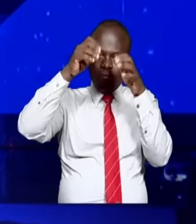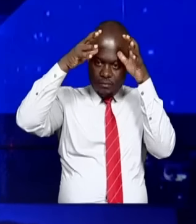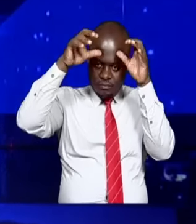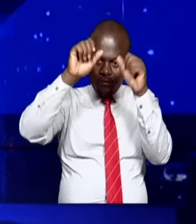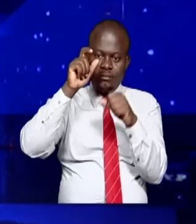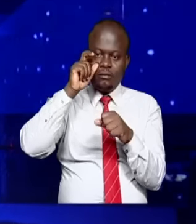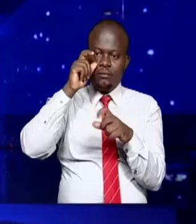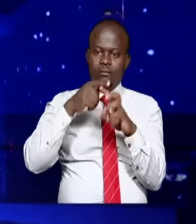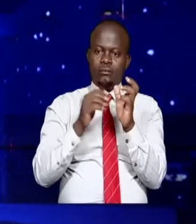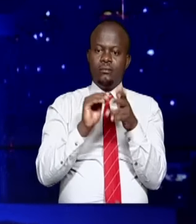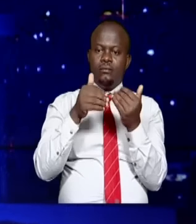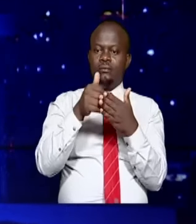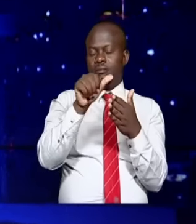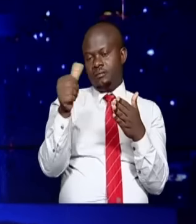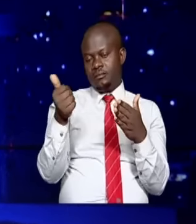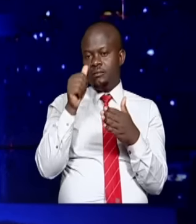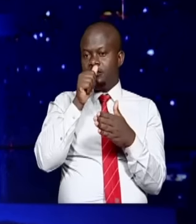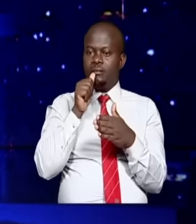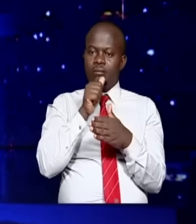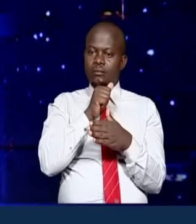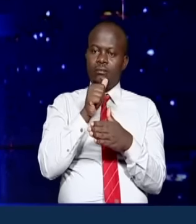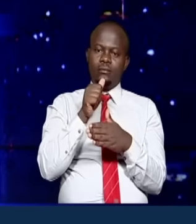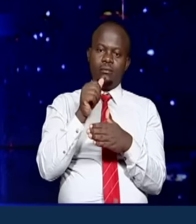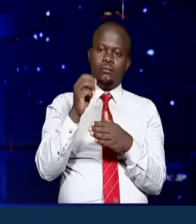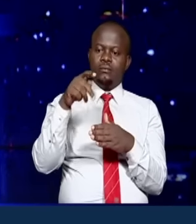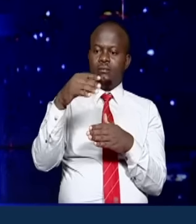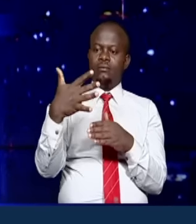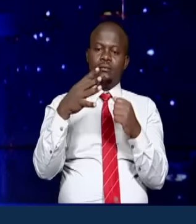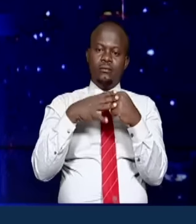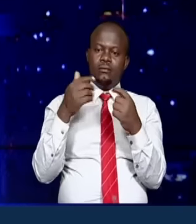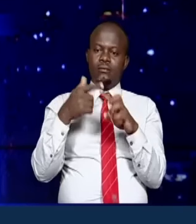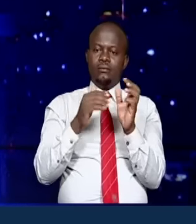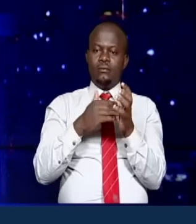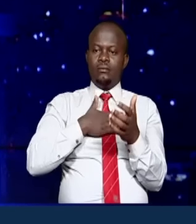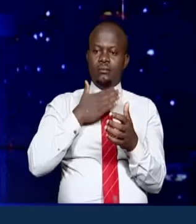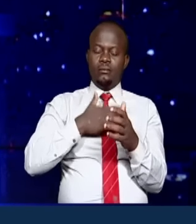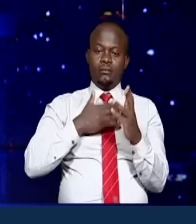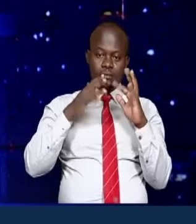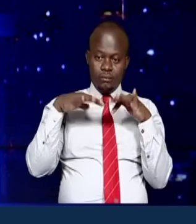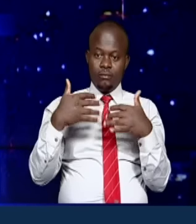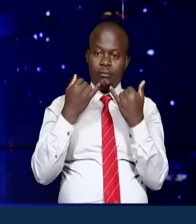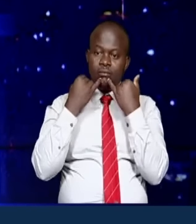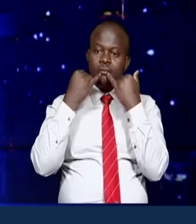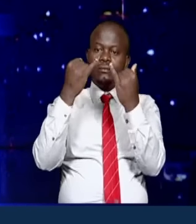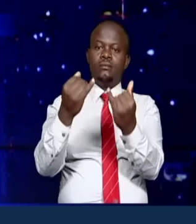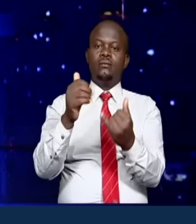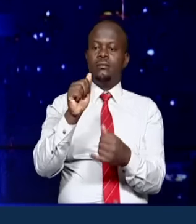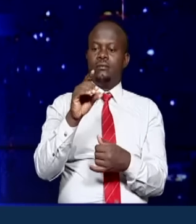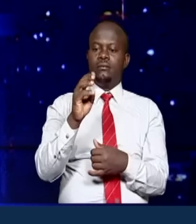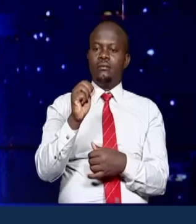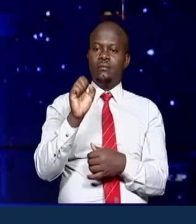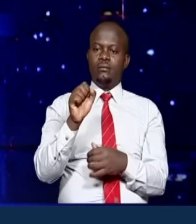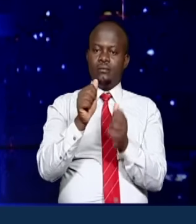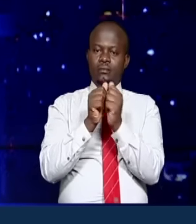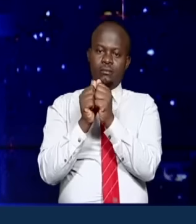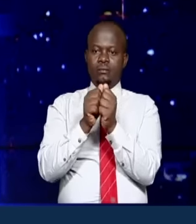Paul Kagame ndetse n'abakandida depite 59 kandi bishimira ngo uburyo byagenze. Yabibwiye mugenzi wacu Adam Zikwizera yari ari